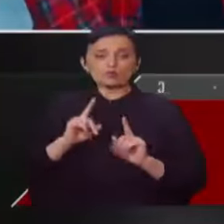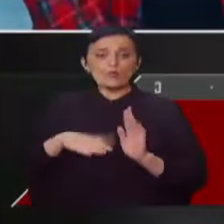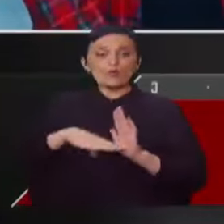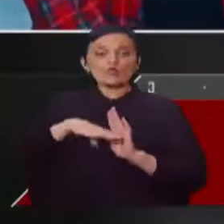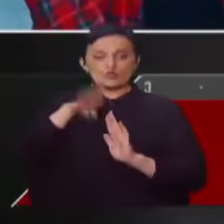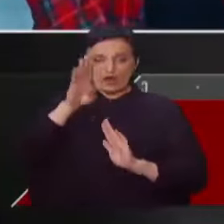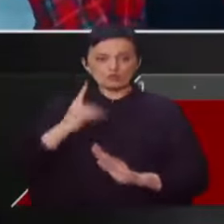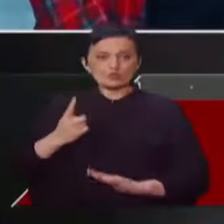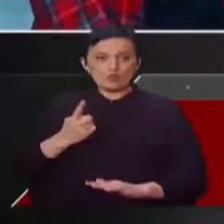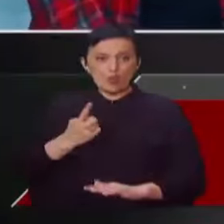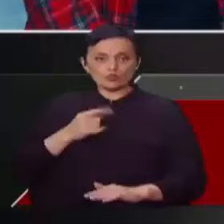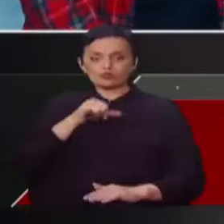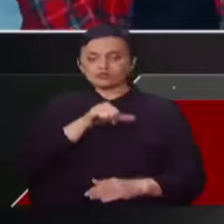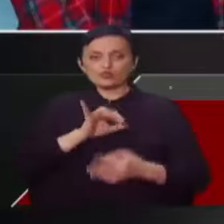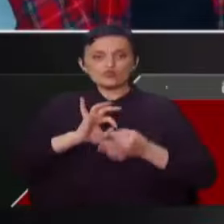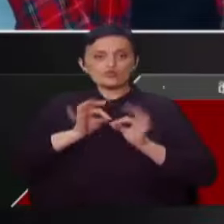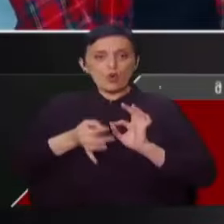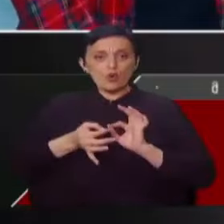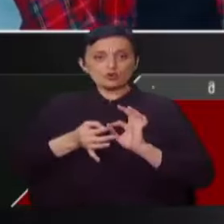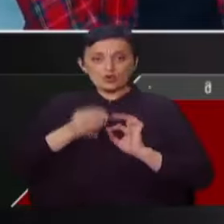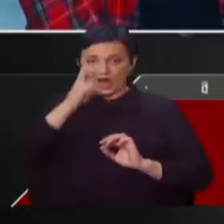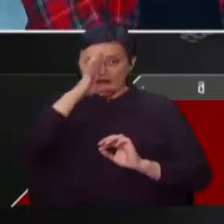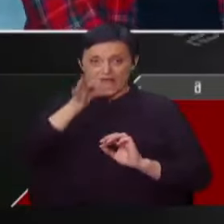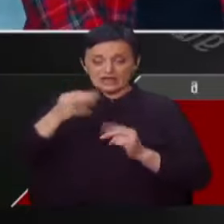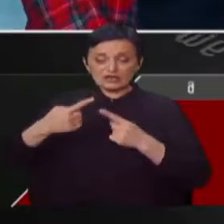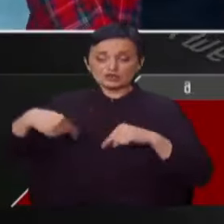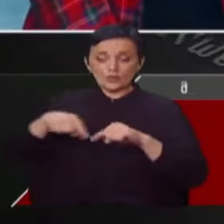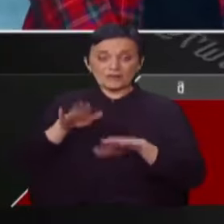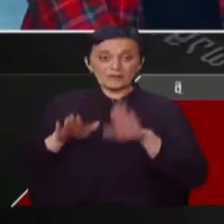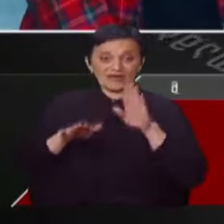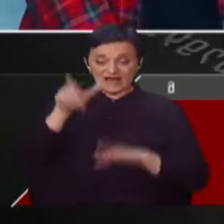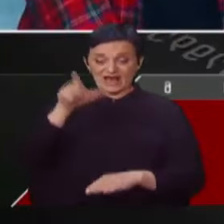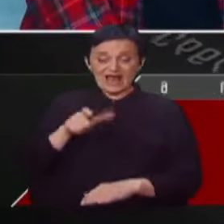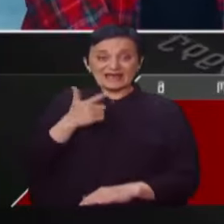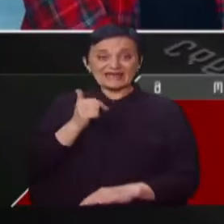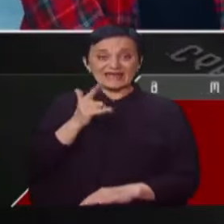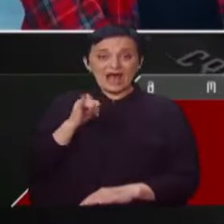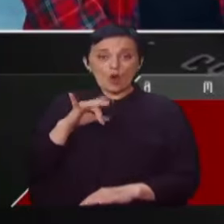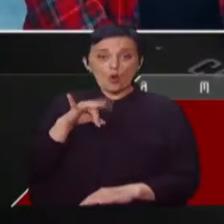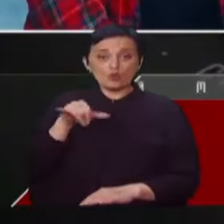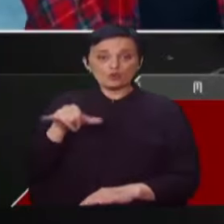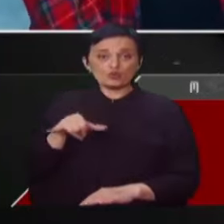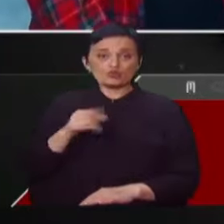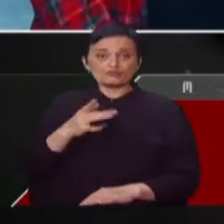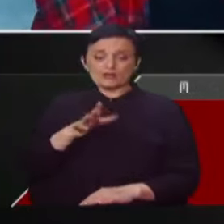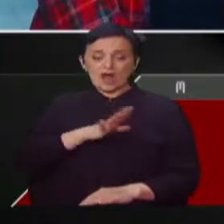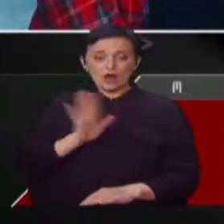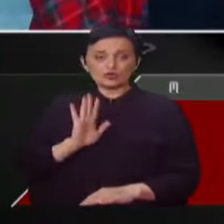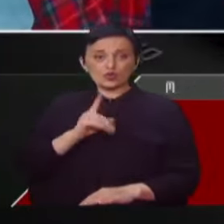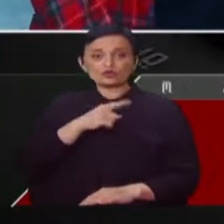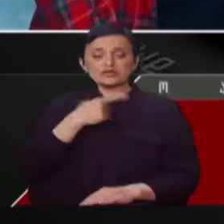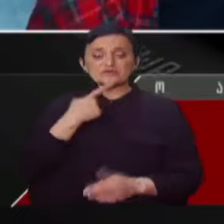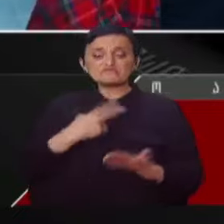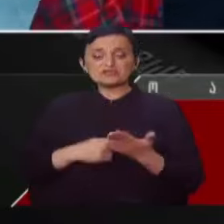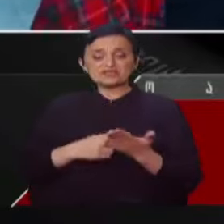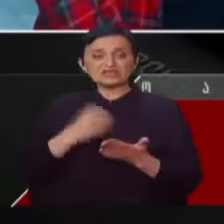უკეთესის მოლოდინი მათ კონკრეტულად ამ არასამთავრობო ორგანიზაციის ხელმძღვანელისგან, ეკაგი გაურისგან არ ჰქონდათ და მათი მტკიცებით ეს